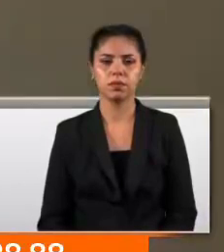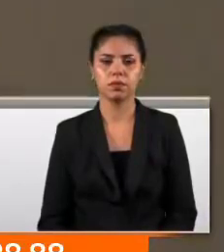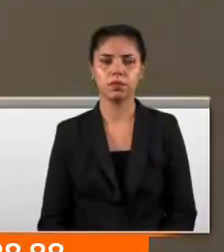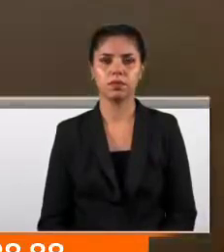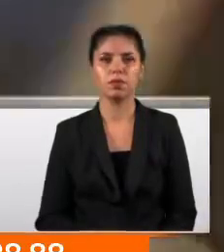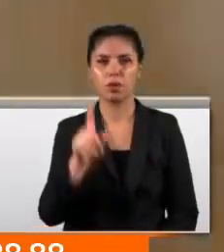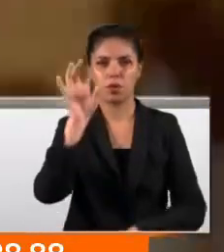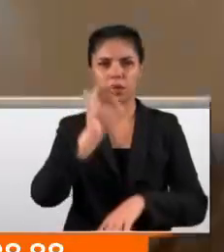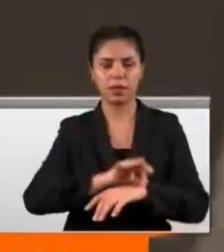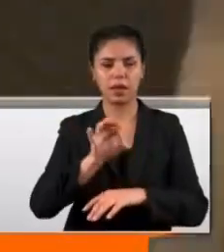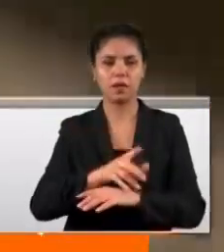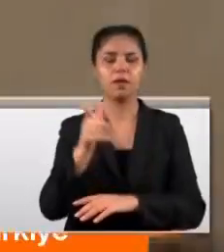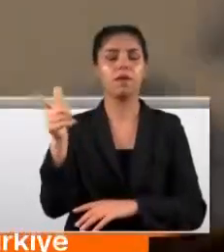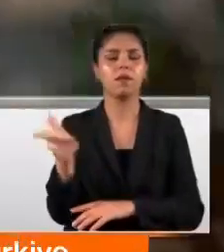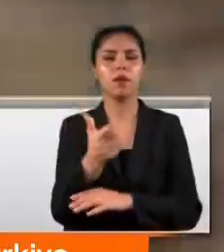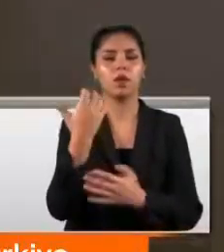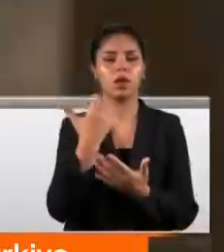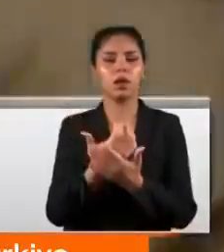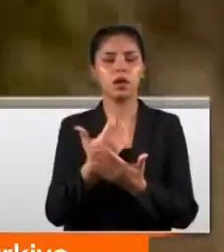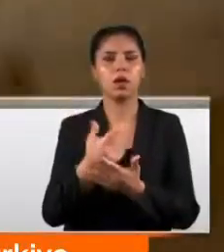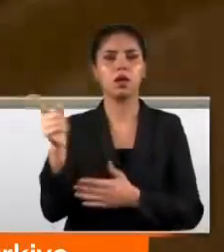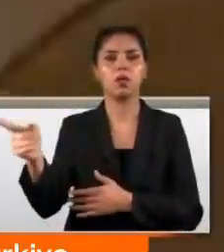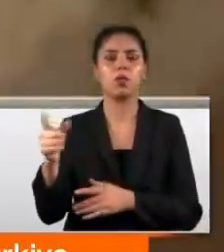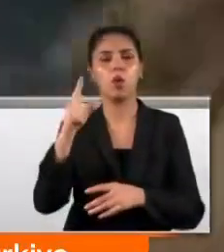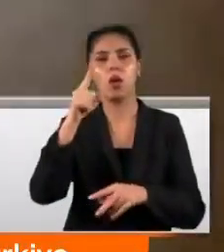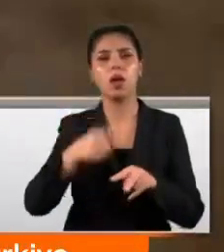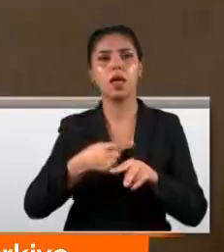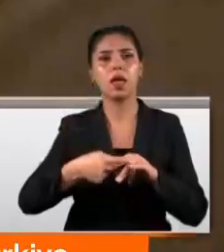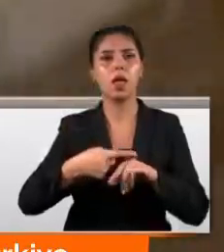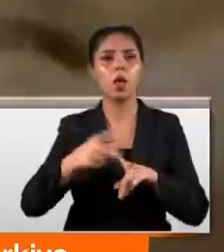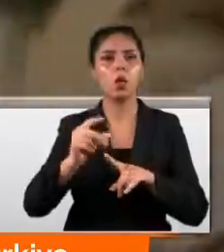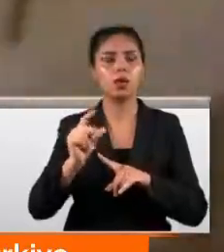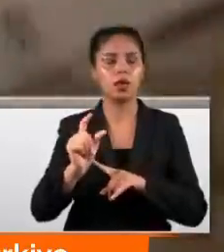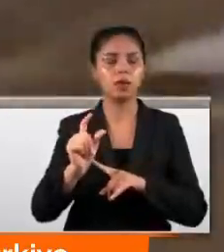İşte o anlardan biri. Yahudi yerleşimciler yine iş başında.